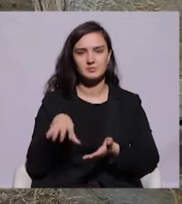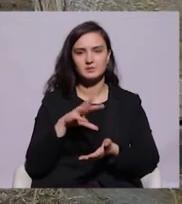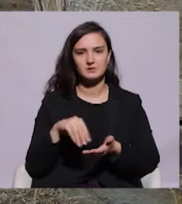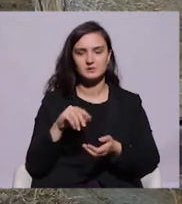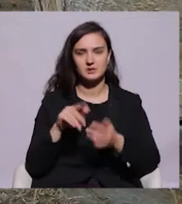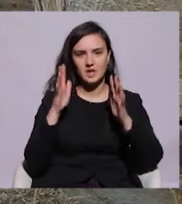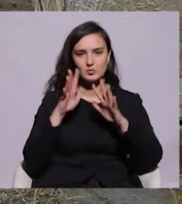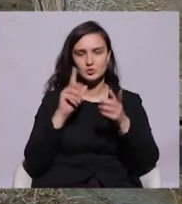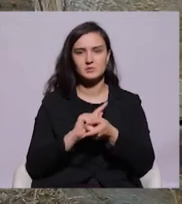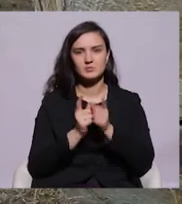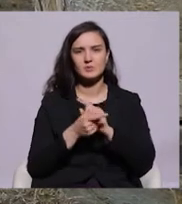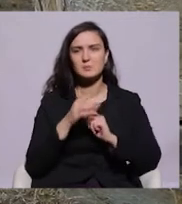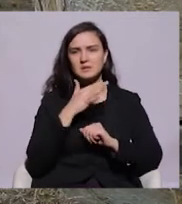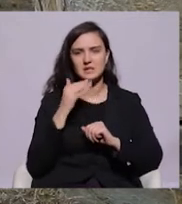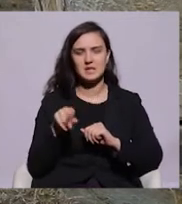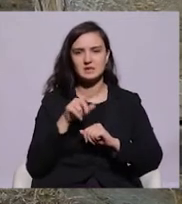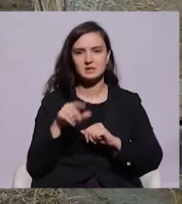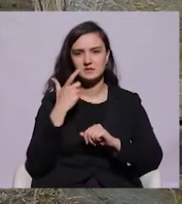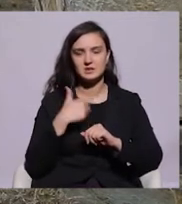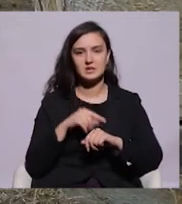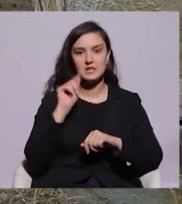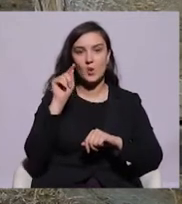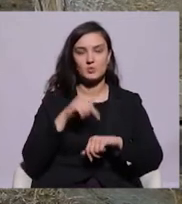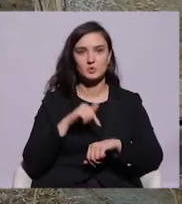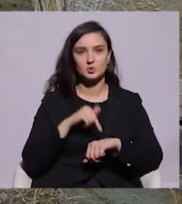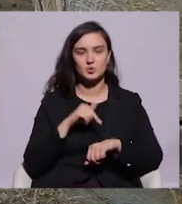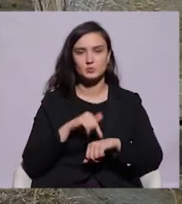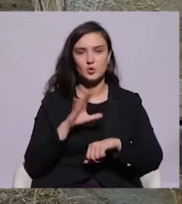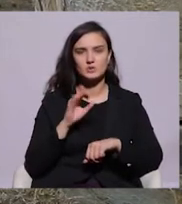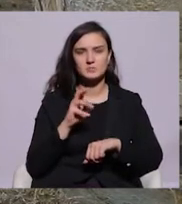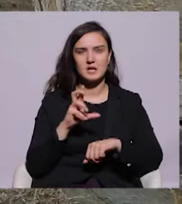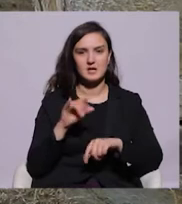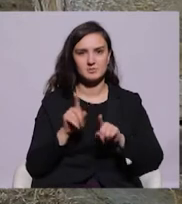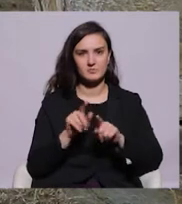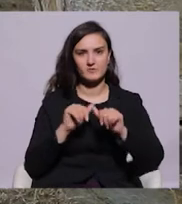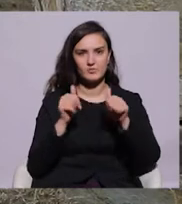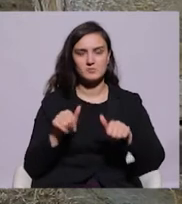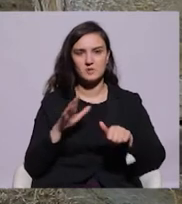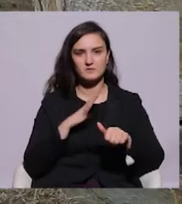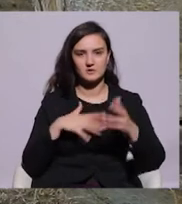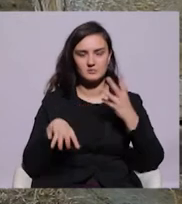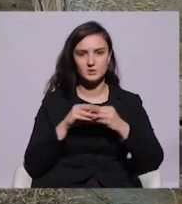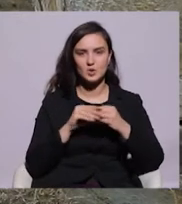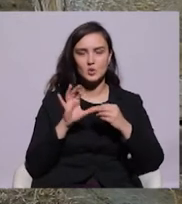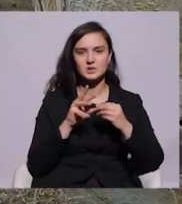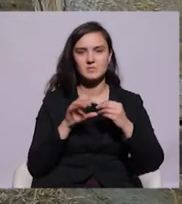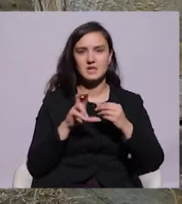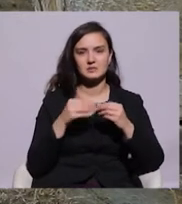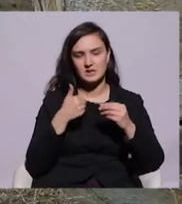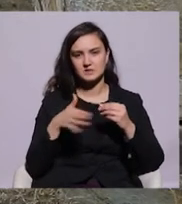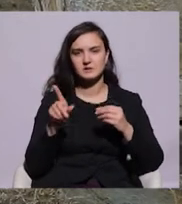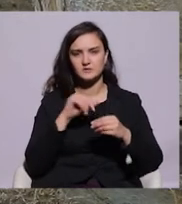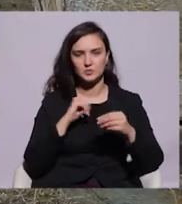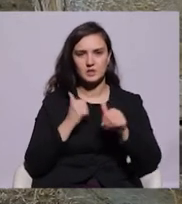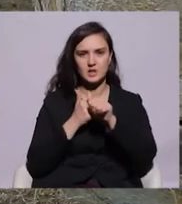მყოფი ქართველები, გამუსლიმანებულები იმდენად თავს იქაურებად გრძნობდნენ, ანუ ოსმალებად გრძნობდნენ, აიყარნენ და ოსმალთა